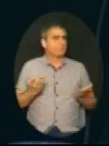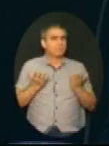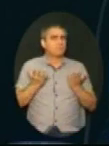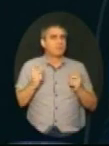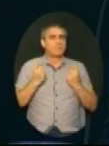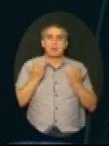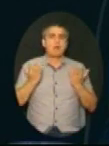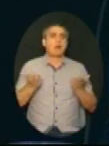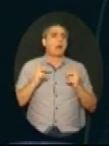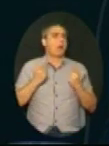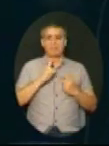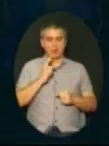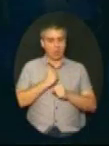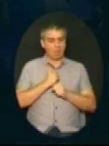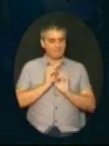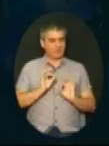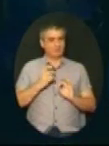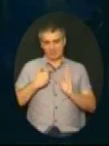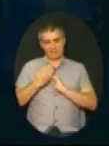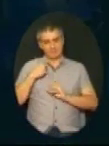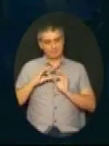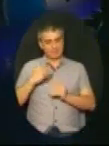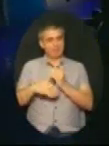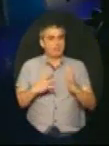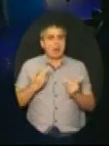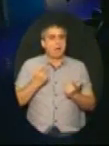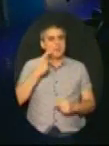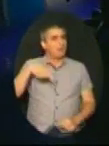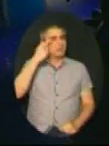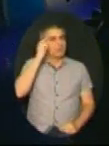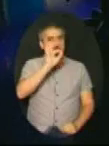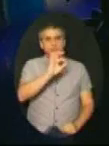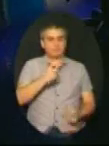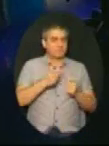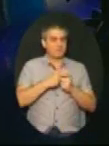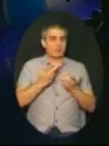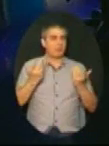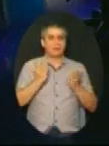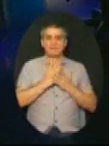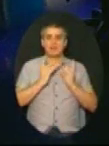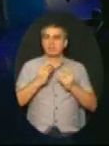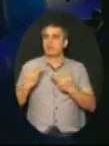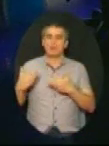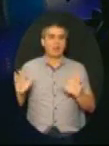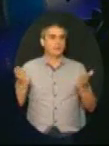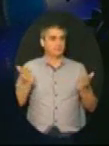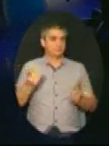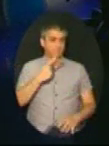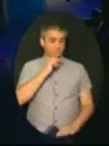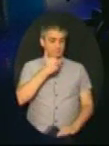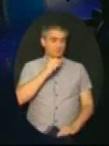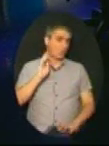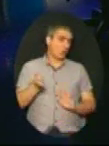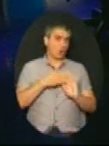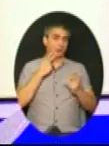קרה? למה זה לא עובד לפני שאנחנו מתחילים הלאה? בקצה, למה לפי דעתכם המפלגה הזאת איבדה את הדרך, דפנה? קודם כל, כל